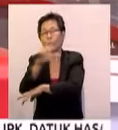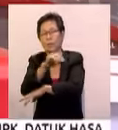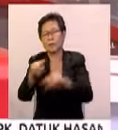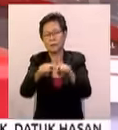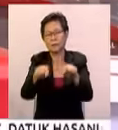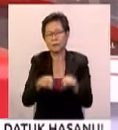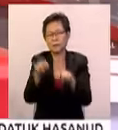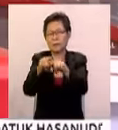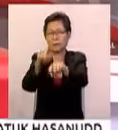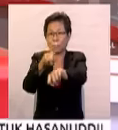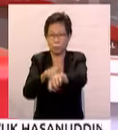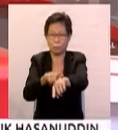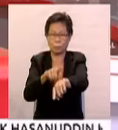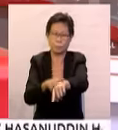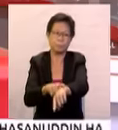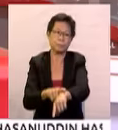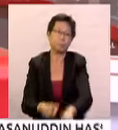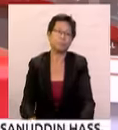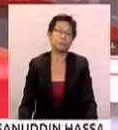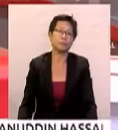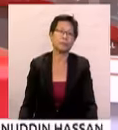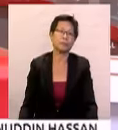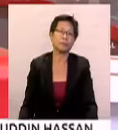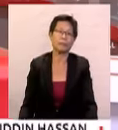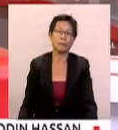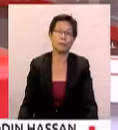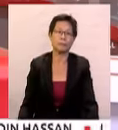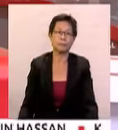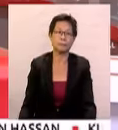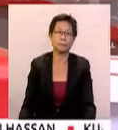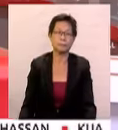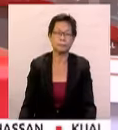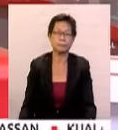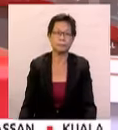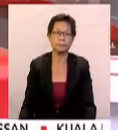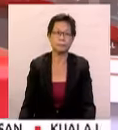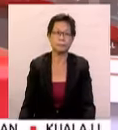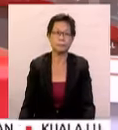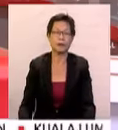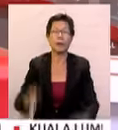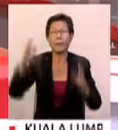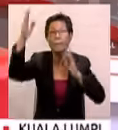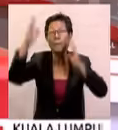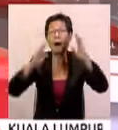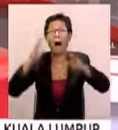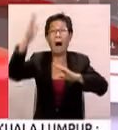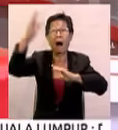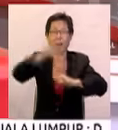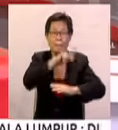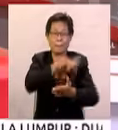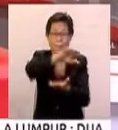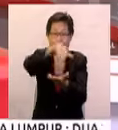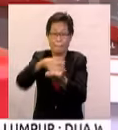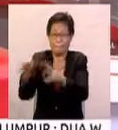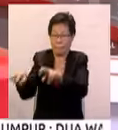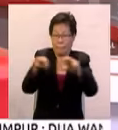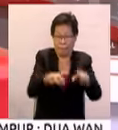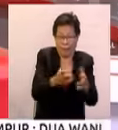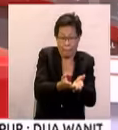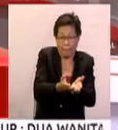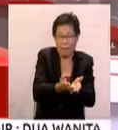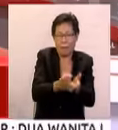kawasan-kawasan yang sewaktu dengannya. Malaysia bakal memiliki hak pemindahan kapal ke